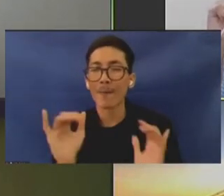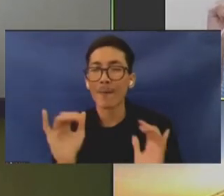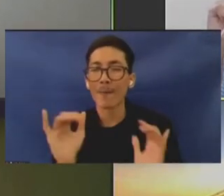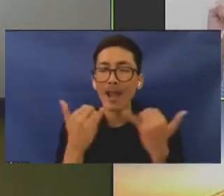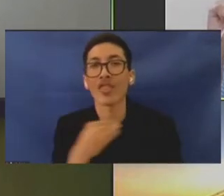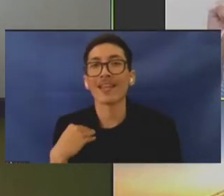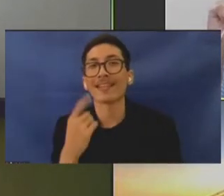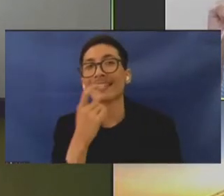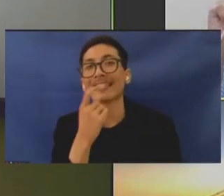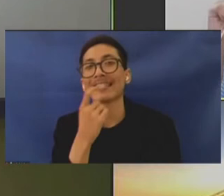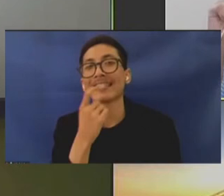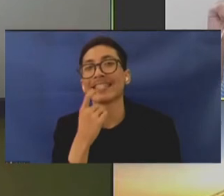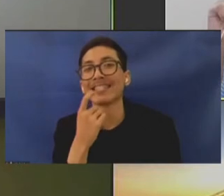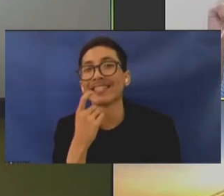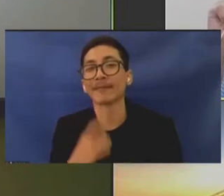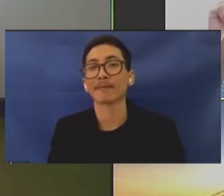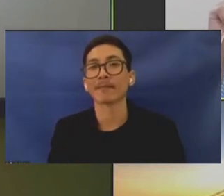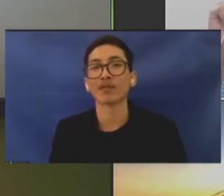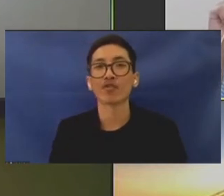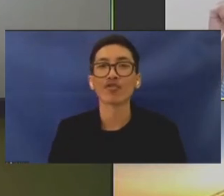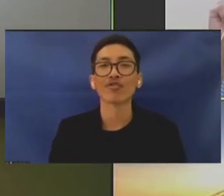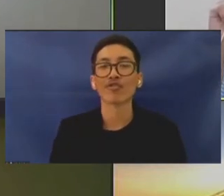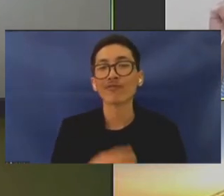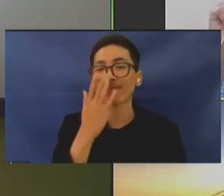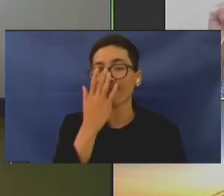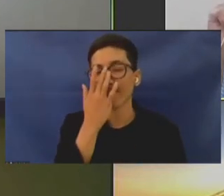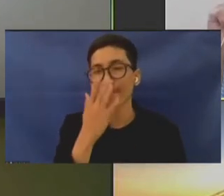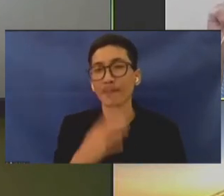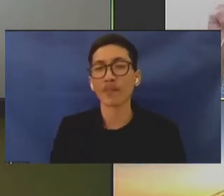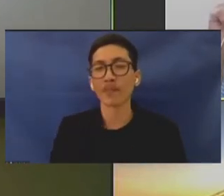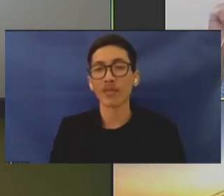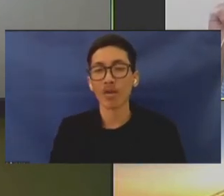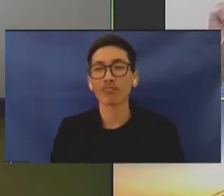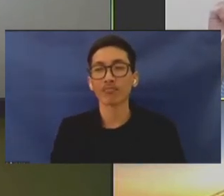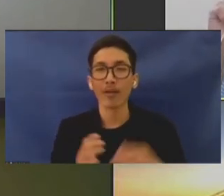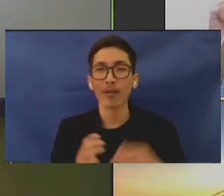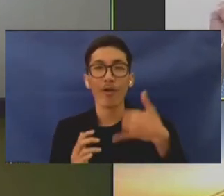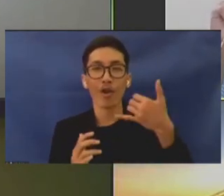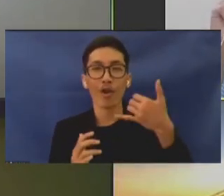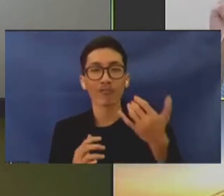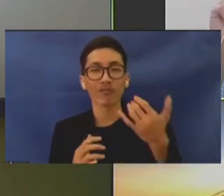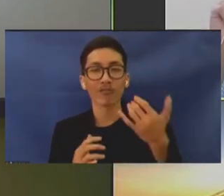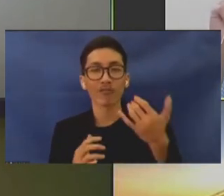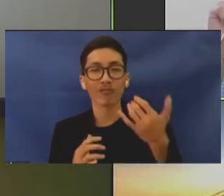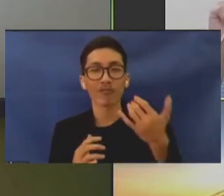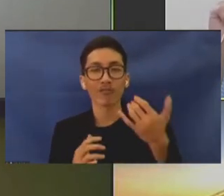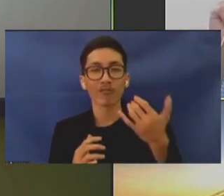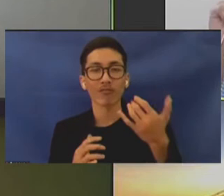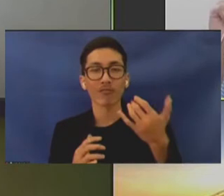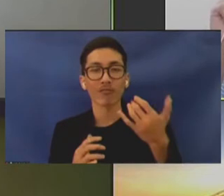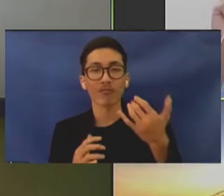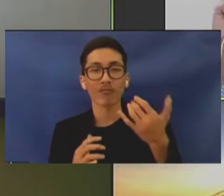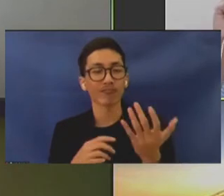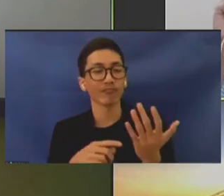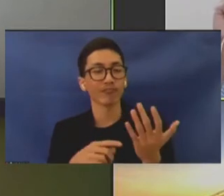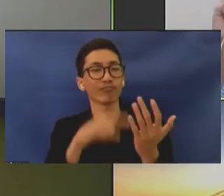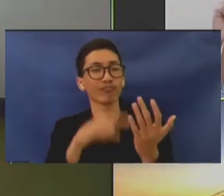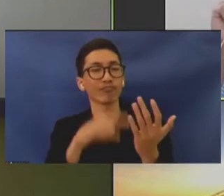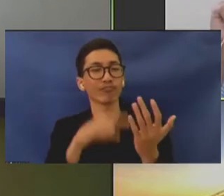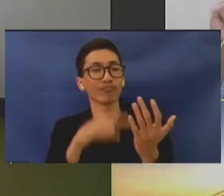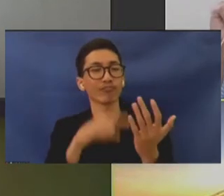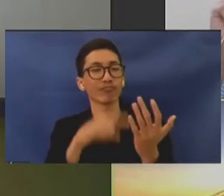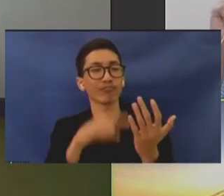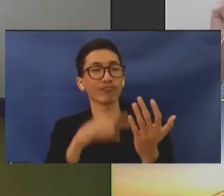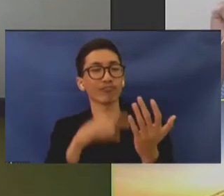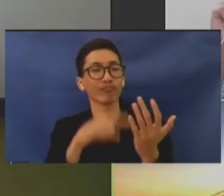itu sering banget gitu ngeliat-ngeliatin cara cabut gigi, tambal gigi gitu, dan dia tuh nggak takut gitu loh. Even